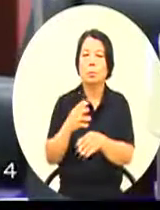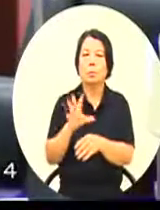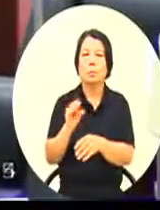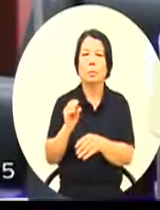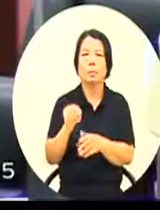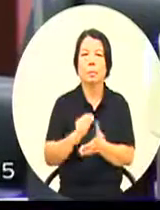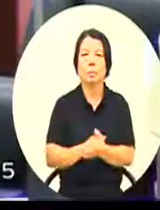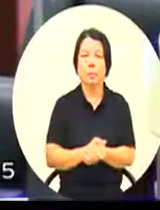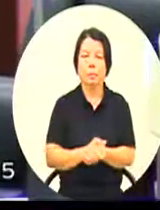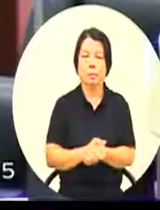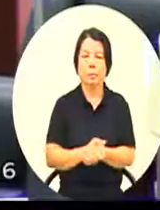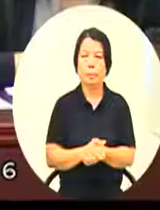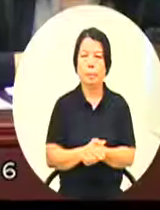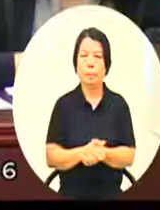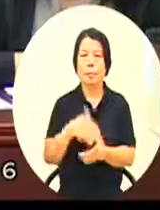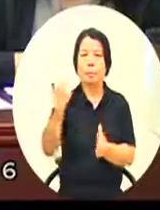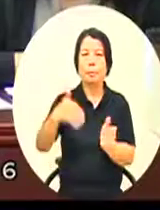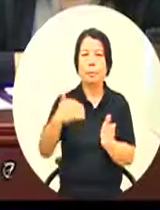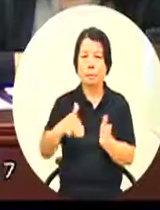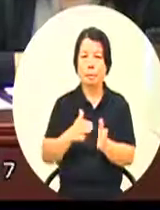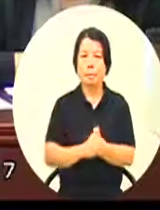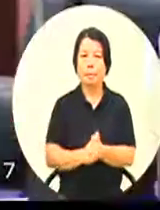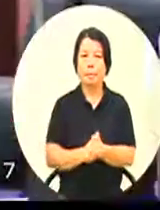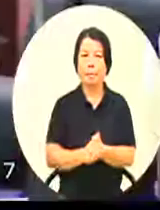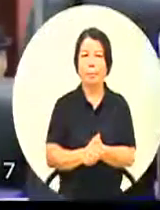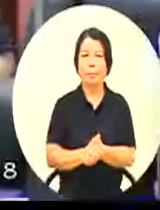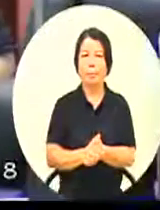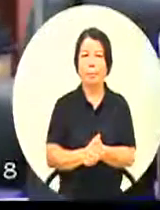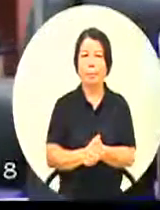有还是没有就好了。 还没有。 OK， 谢谢，